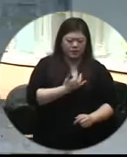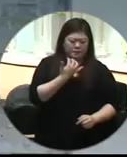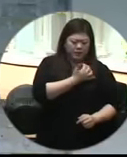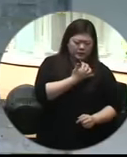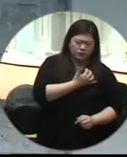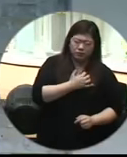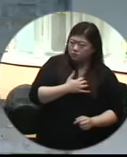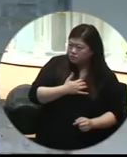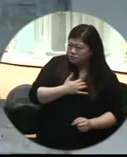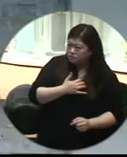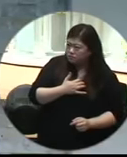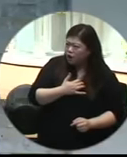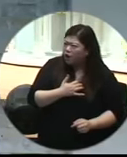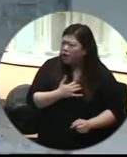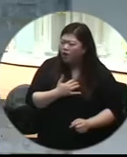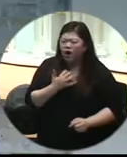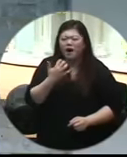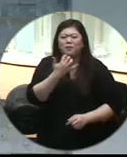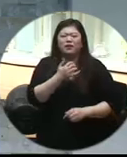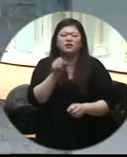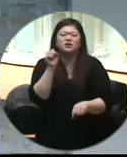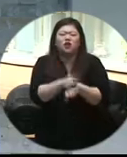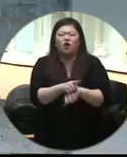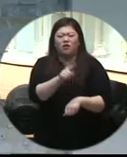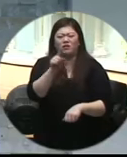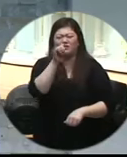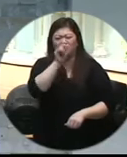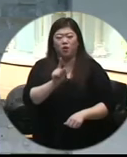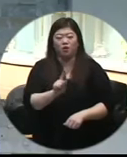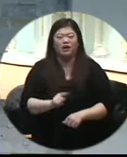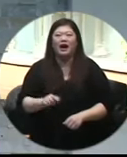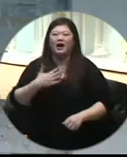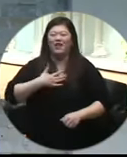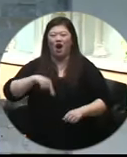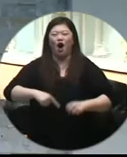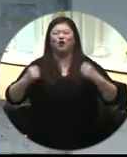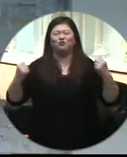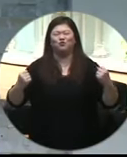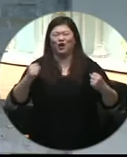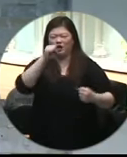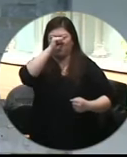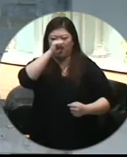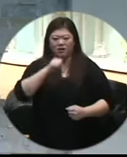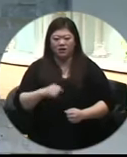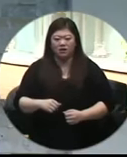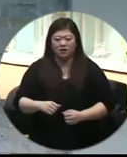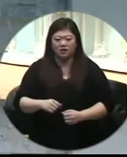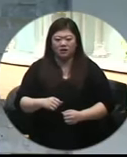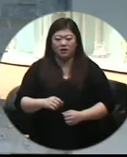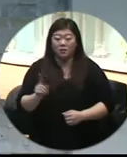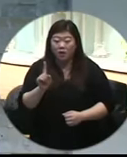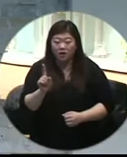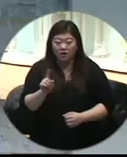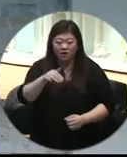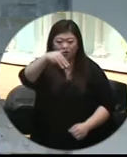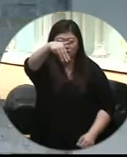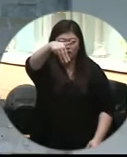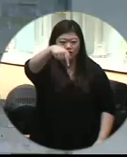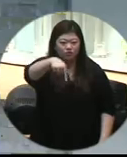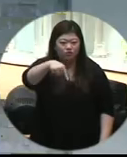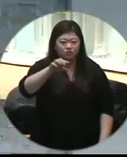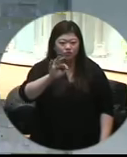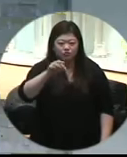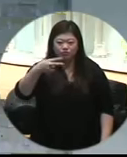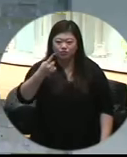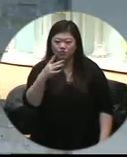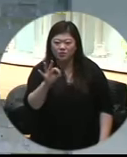바로 나옵니다. 여기 있는 것이 조사원의 충동적인 말 같아요. 여기 있는